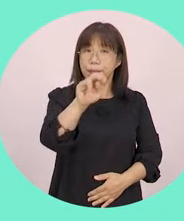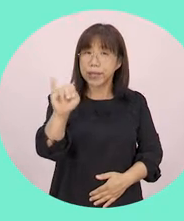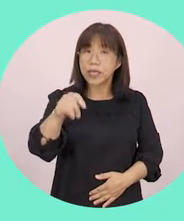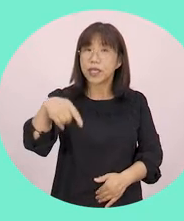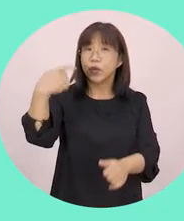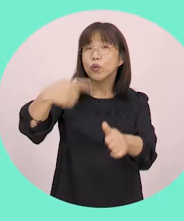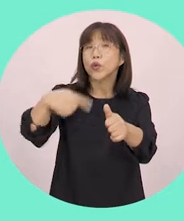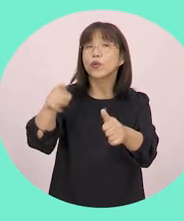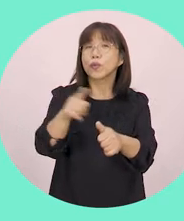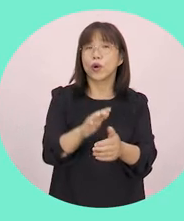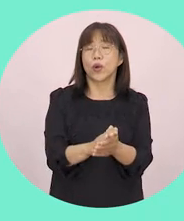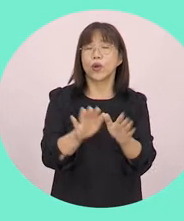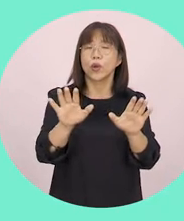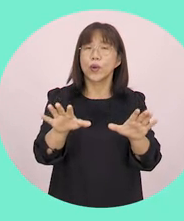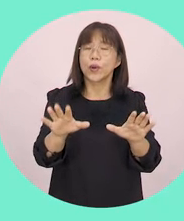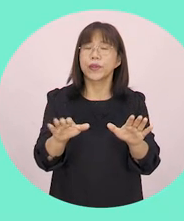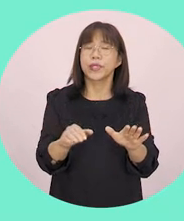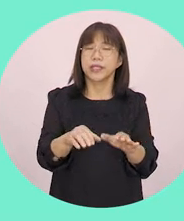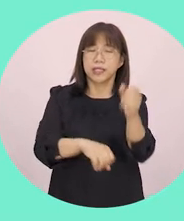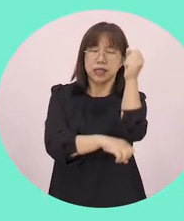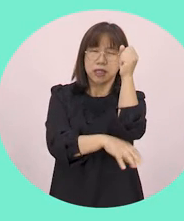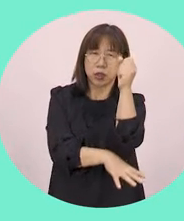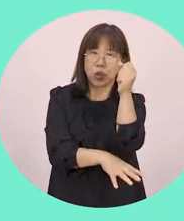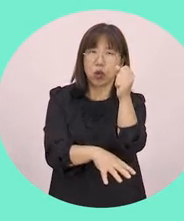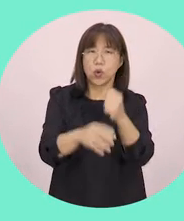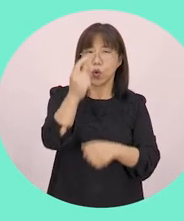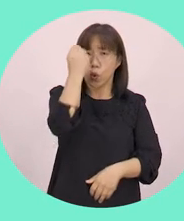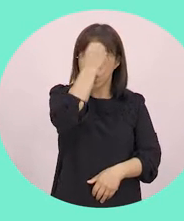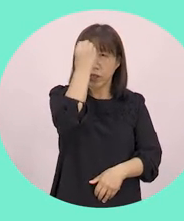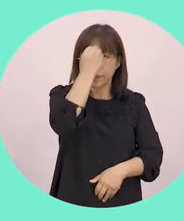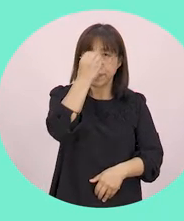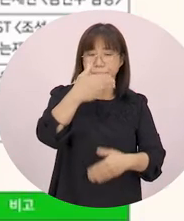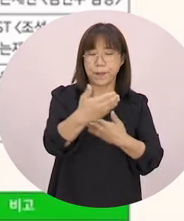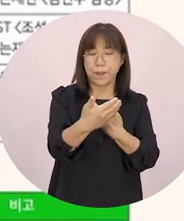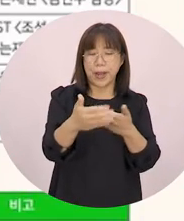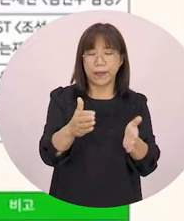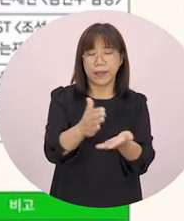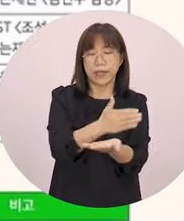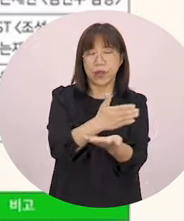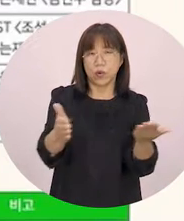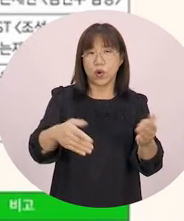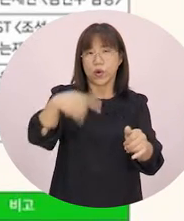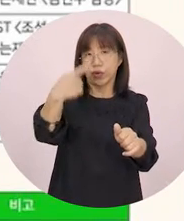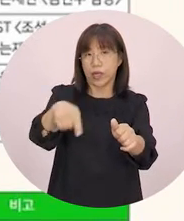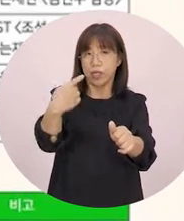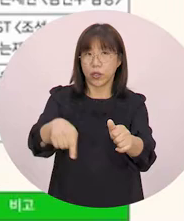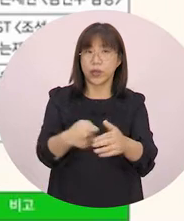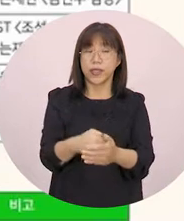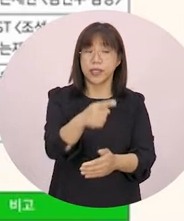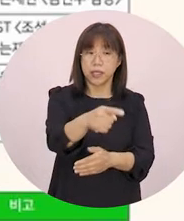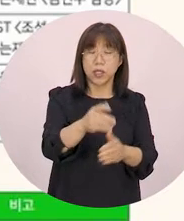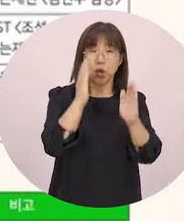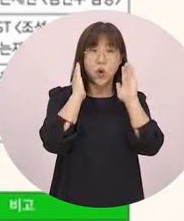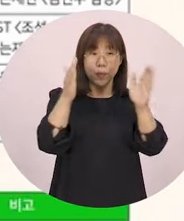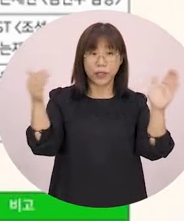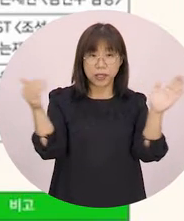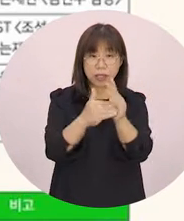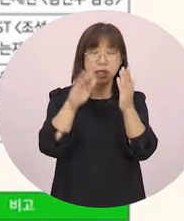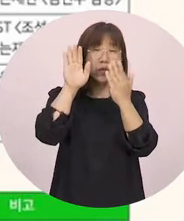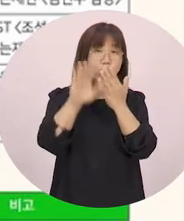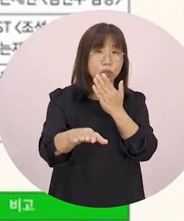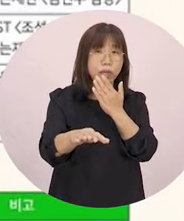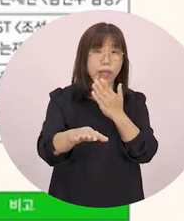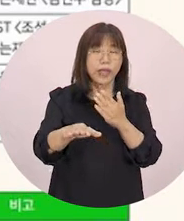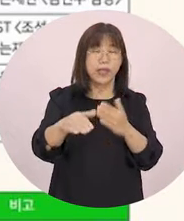아카데미 는 오는 9월 28일부터 11월 2일까지 기초와 심화 과정으로 나눠 진행하며 과정을 마친 후에는